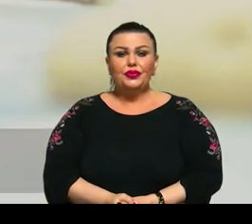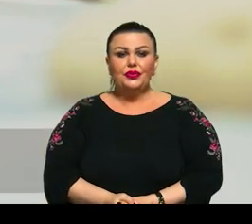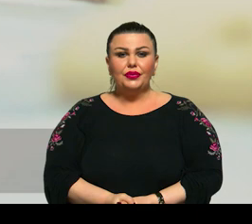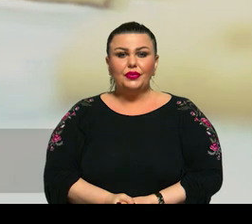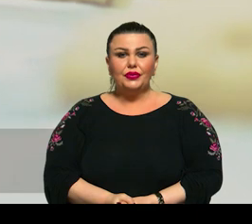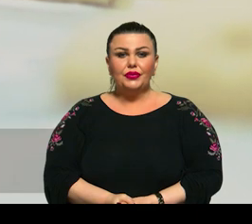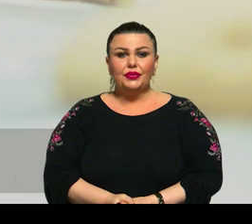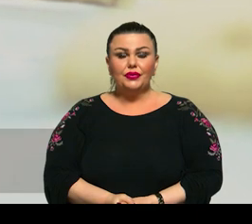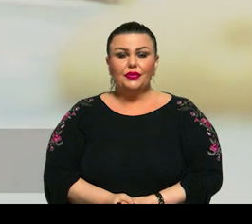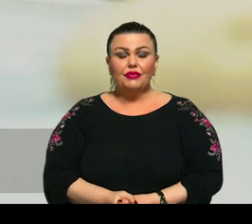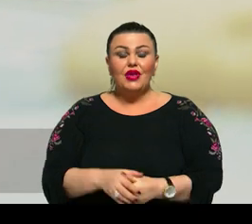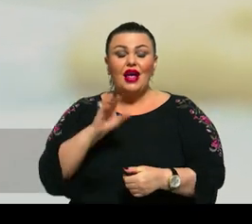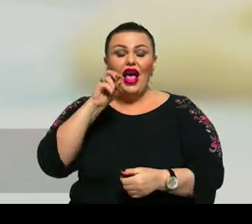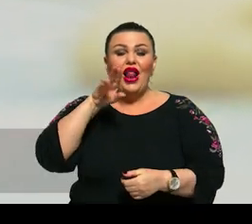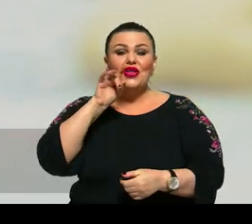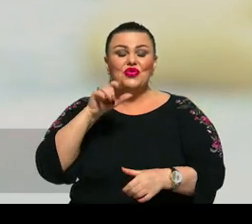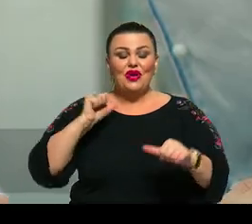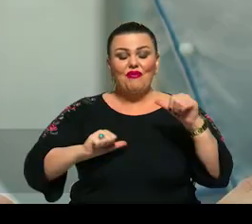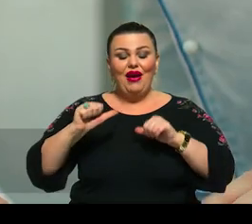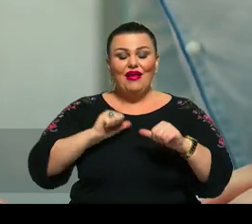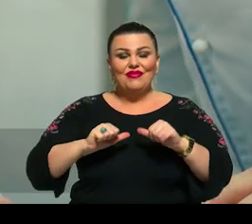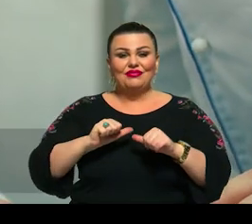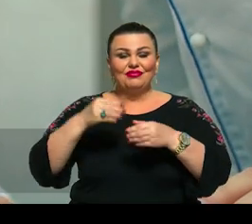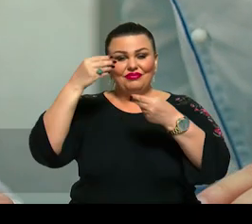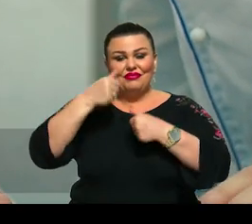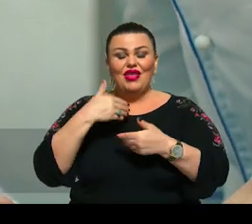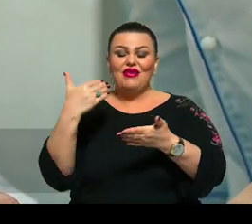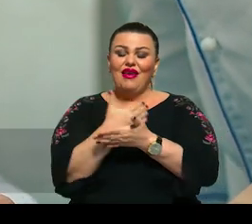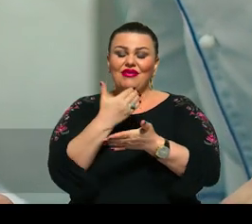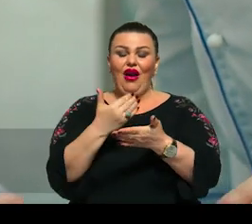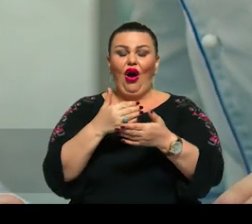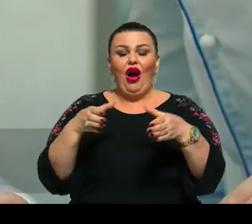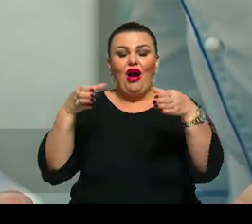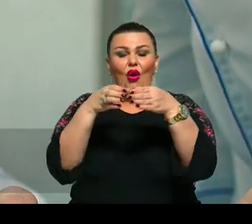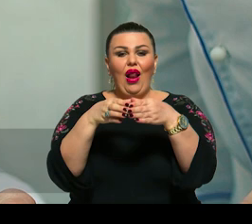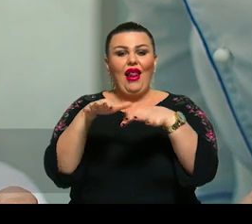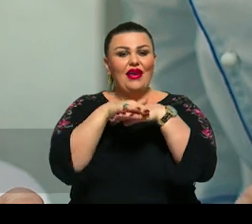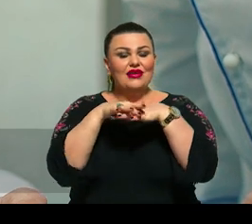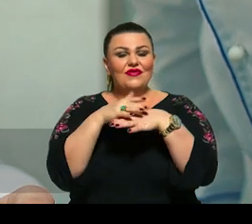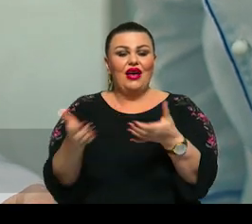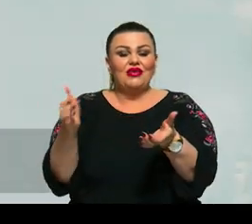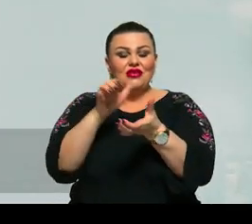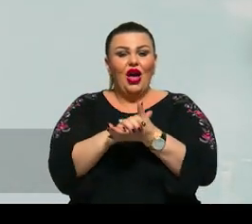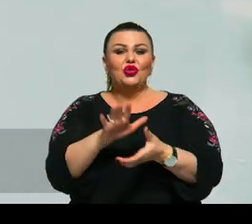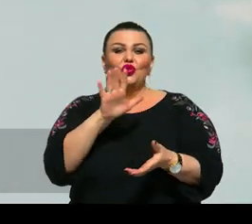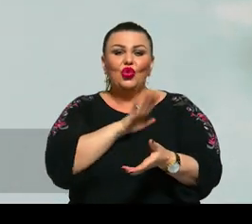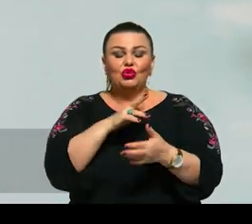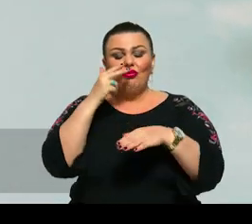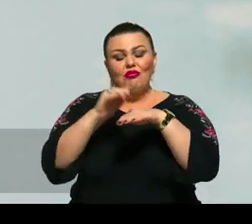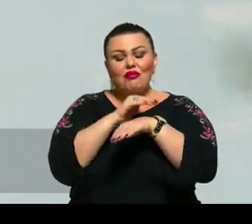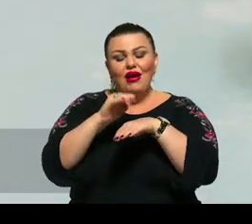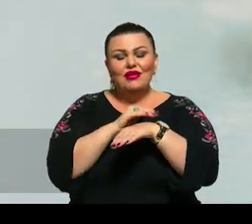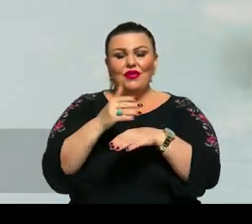Eynur müəllimin sayəsində yeni bir kollektivlə tanış oldum və kollektiv məni çox mehriban qəbul elədilər. Bildiklərimi və bilmədiklərimi